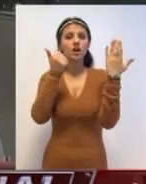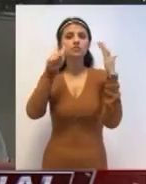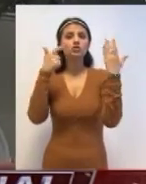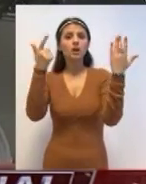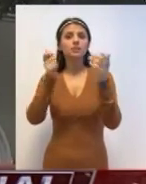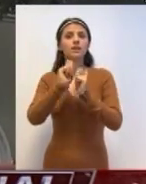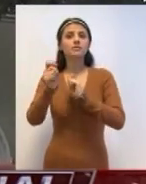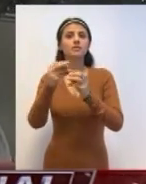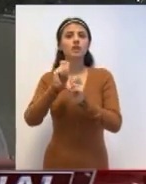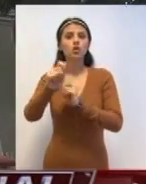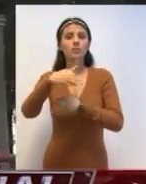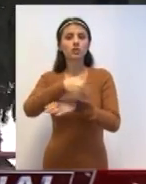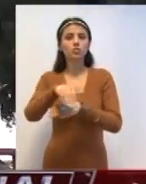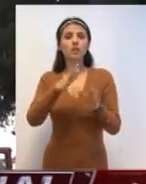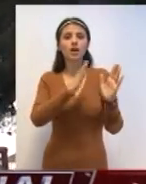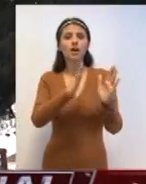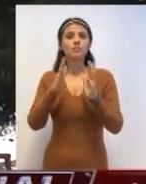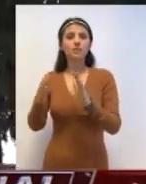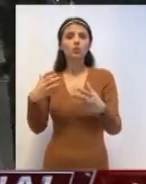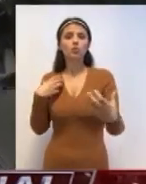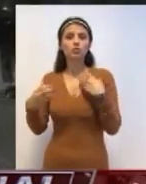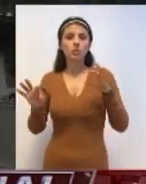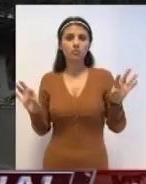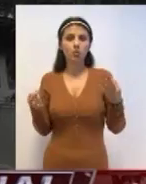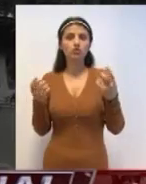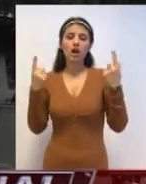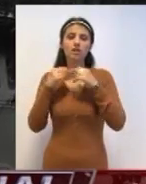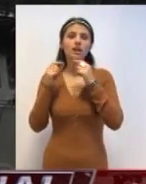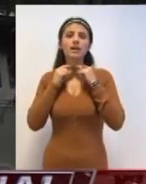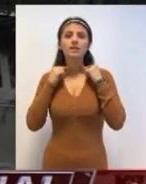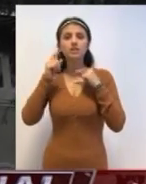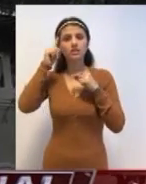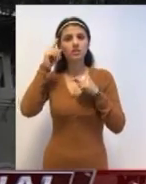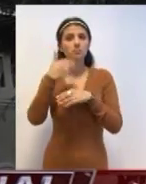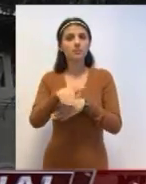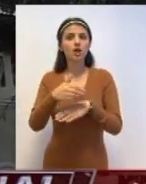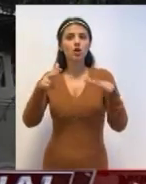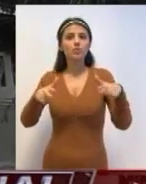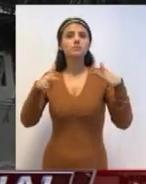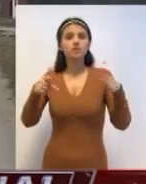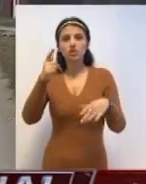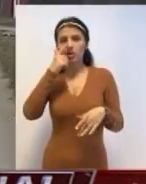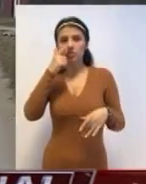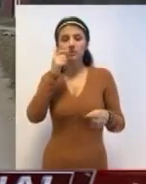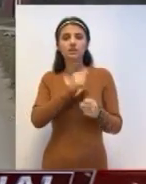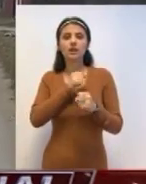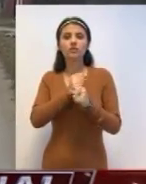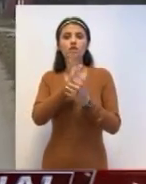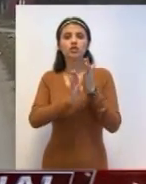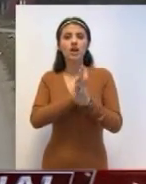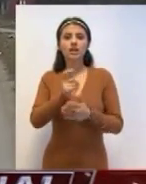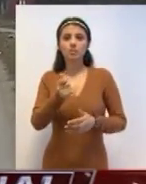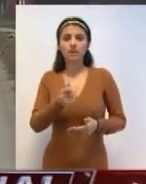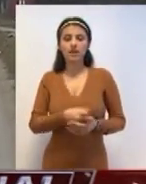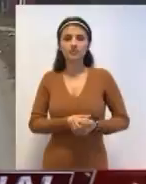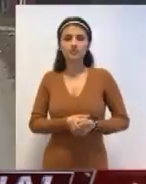6,7 km de drumuri asfaltate, căminul cultural reabilitat și un after school pentru care miercuri, 18 noiembrie, s-a